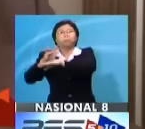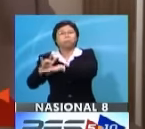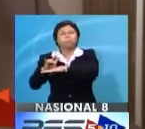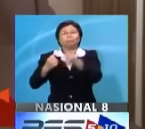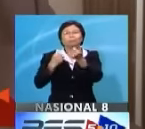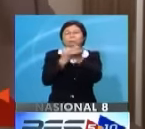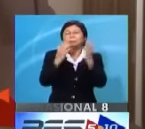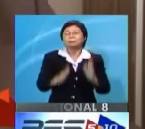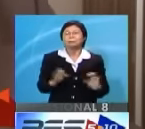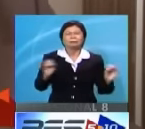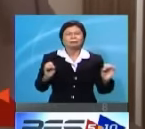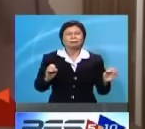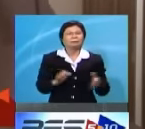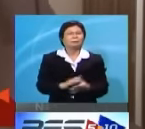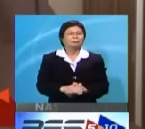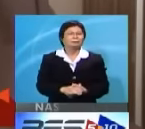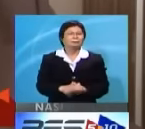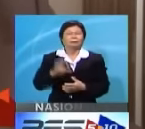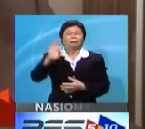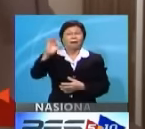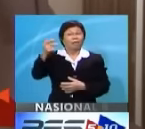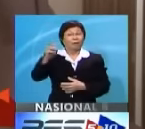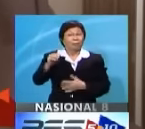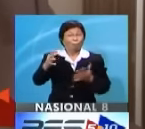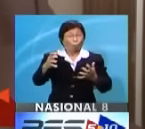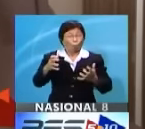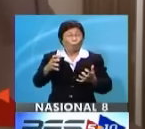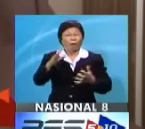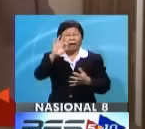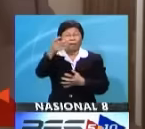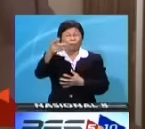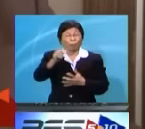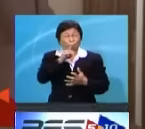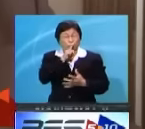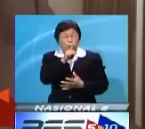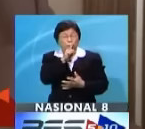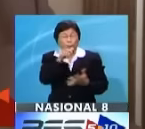for instance, if FAM really wanted to